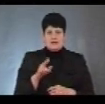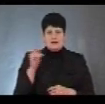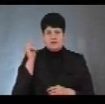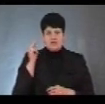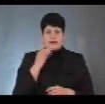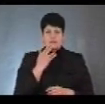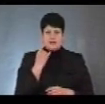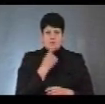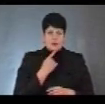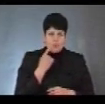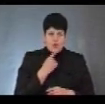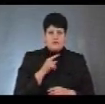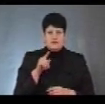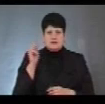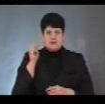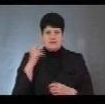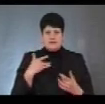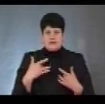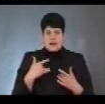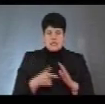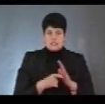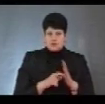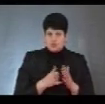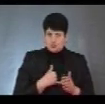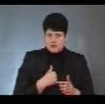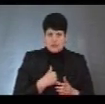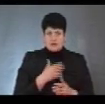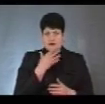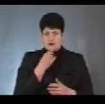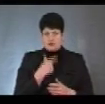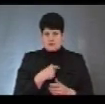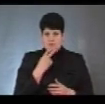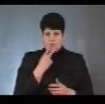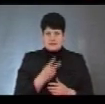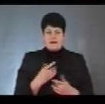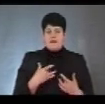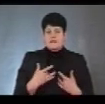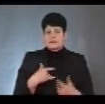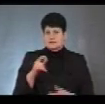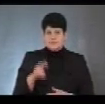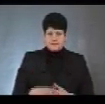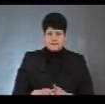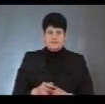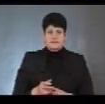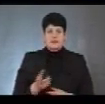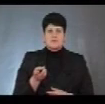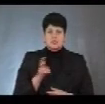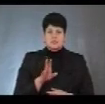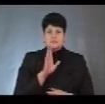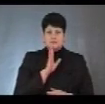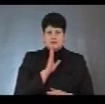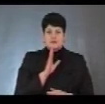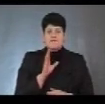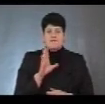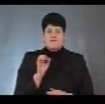іноземні. Вона нас навчалася в театральній студії, дуже гарно себе проявляє як актриса. На виставку прийшла студентка Зоряна Василик.